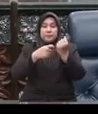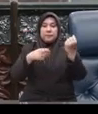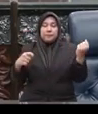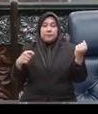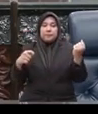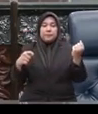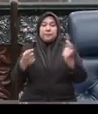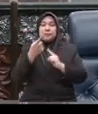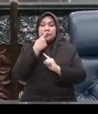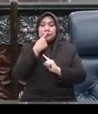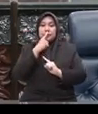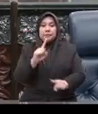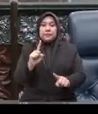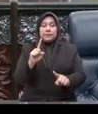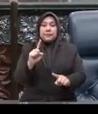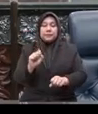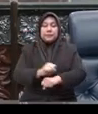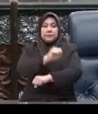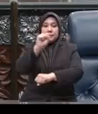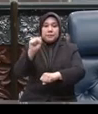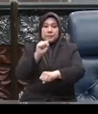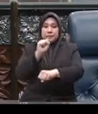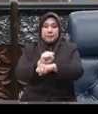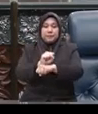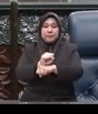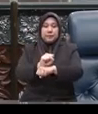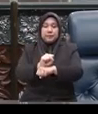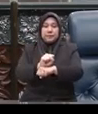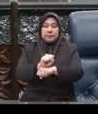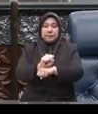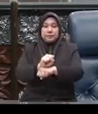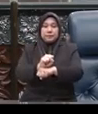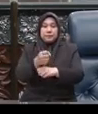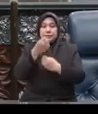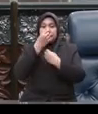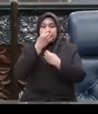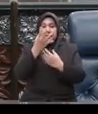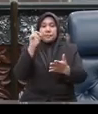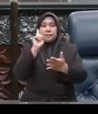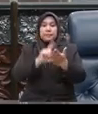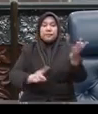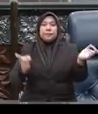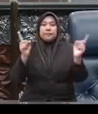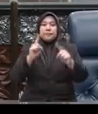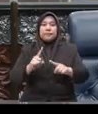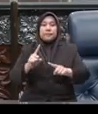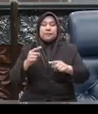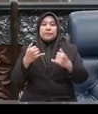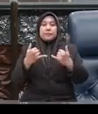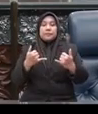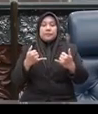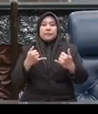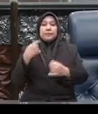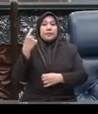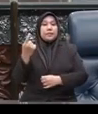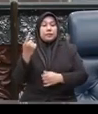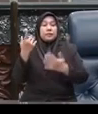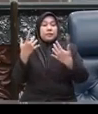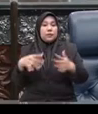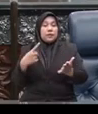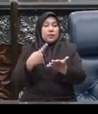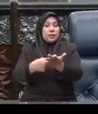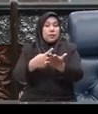menjawab di Singapura mengatakan bahwa aku yang berlaku hari ini adalah sesuatu yang telah dibincangkan